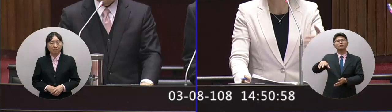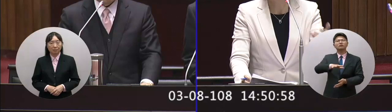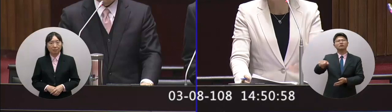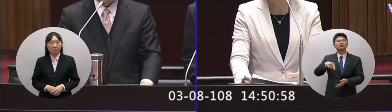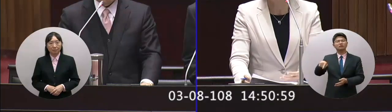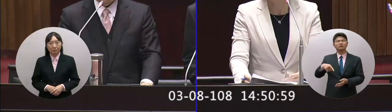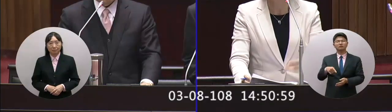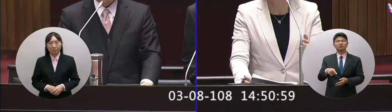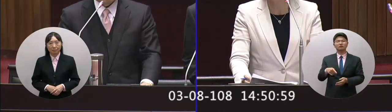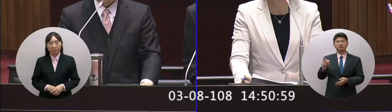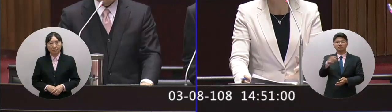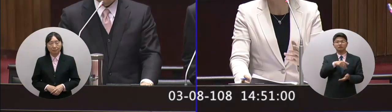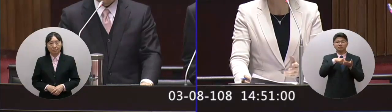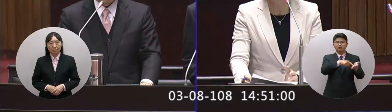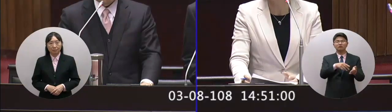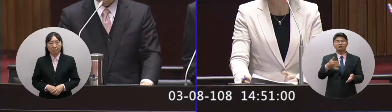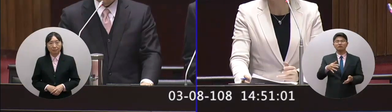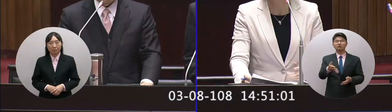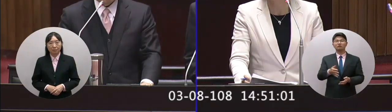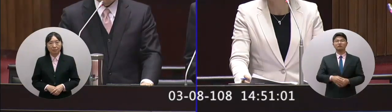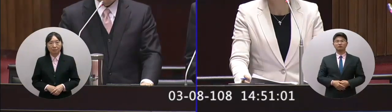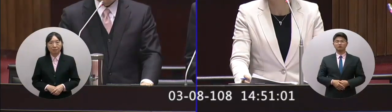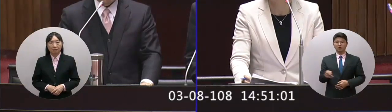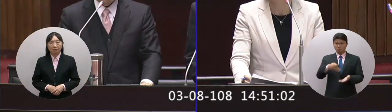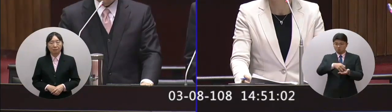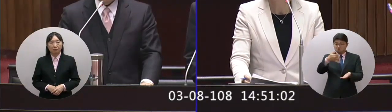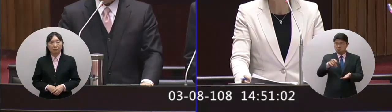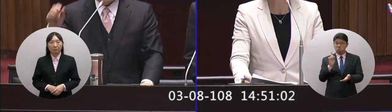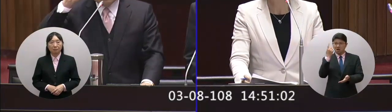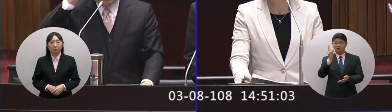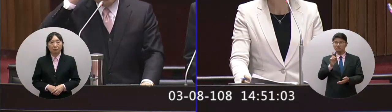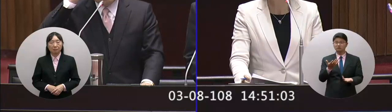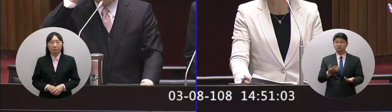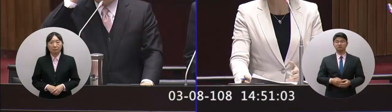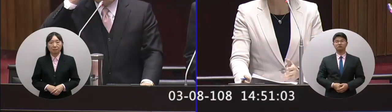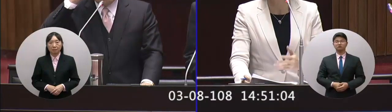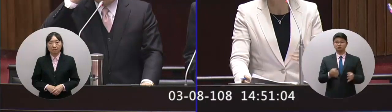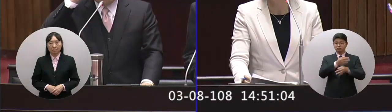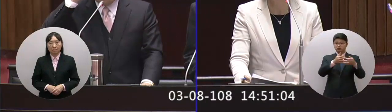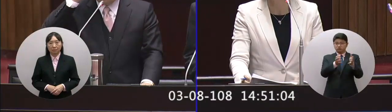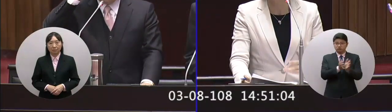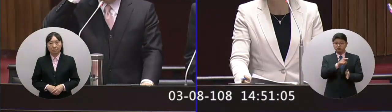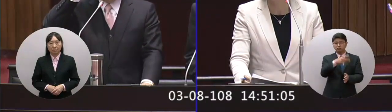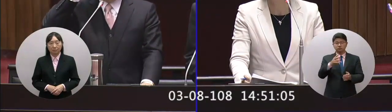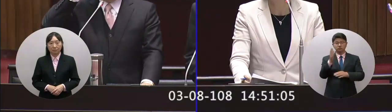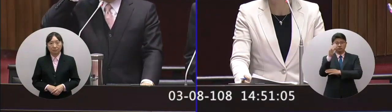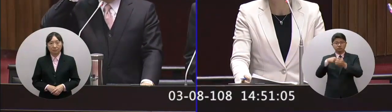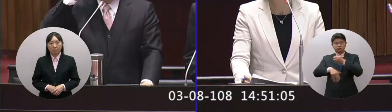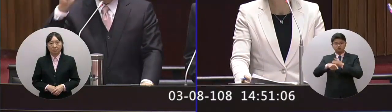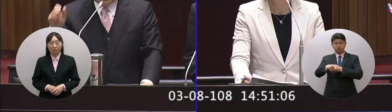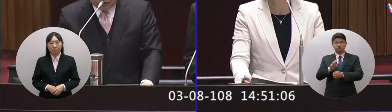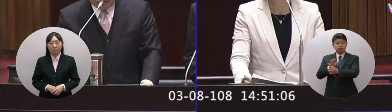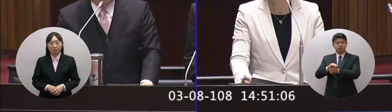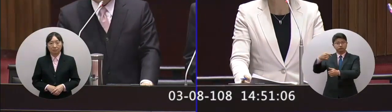部都是来登记？啊，因的原因无法都登记的原因到底是安那？是不是我们的经济部这边或相关部会爱感应辅